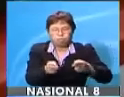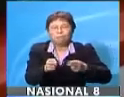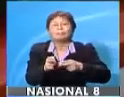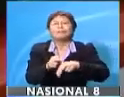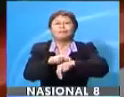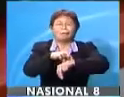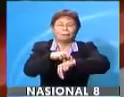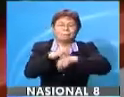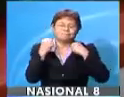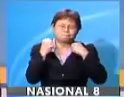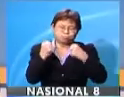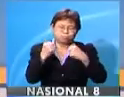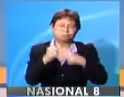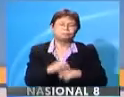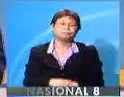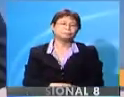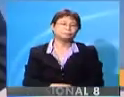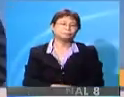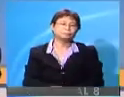alam.